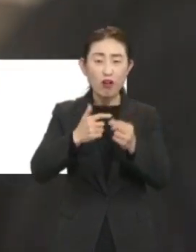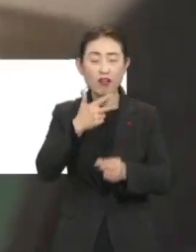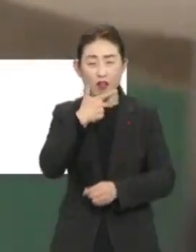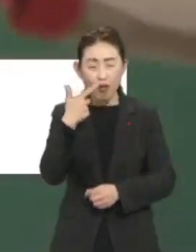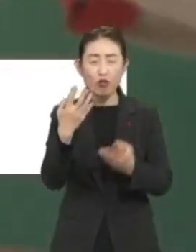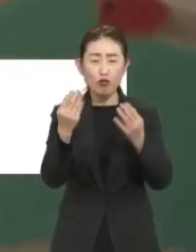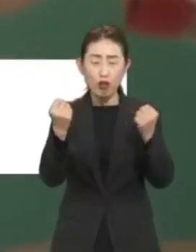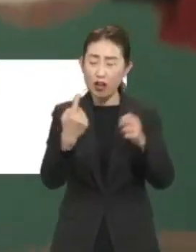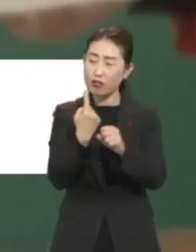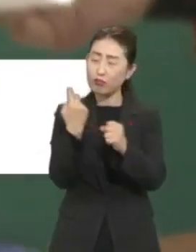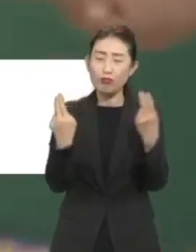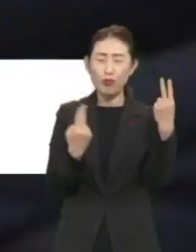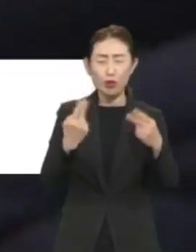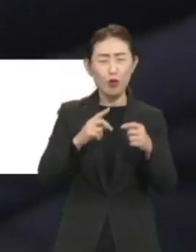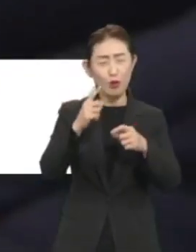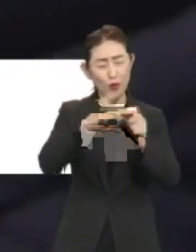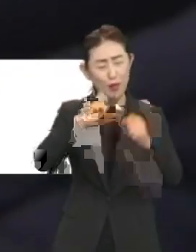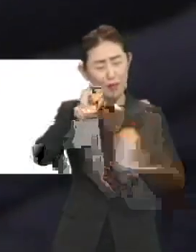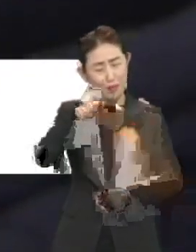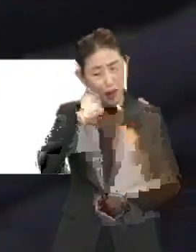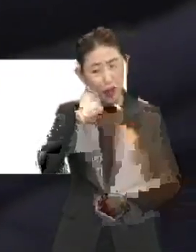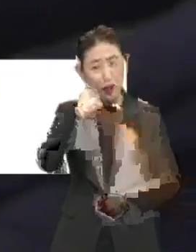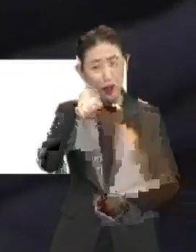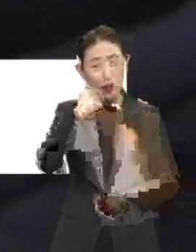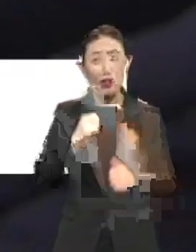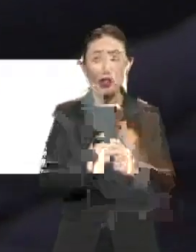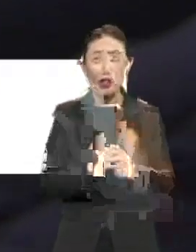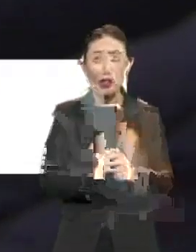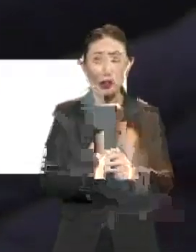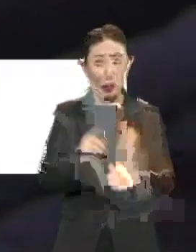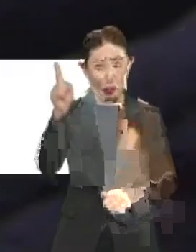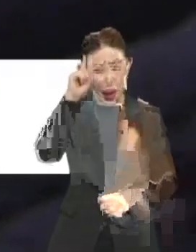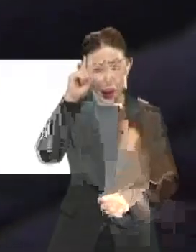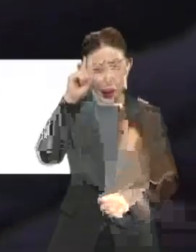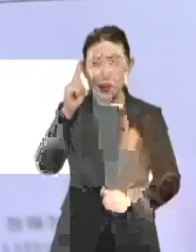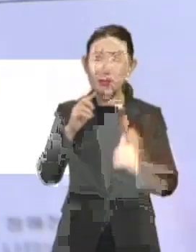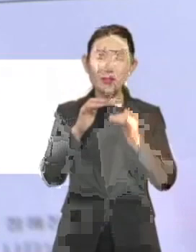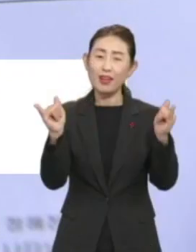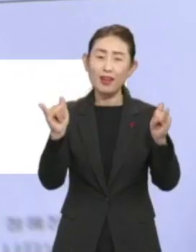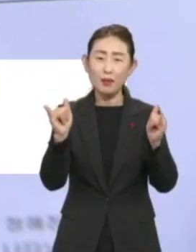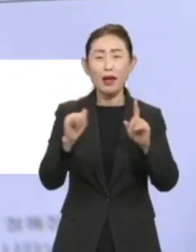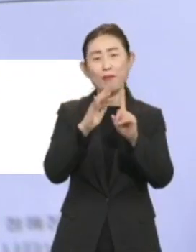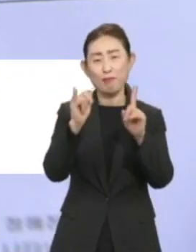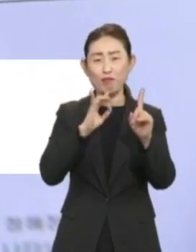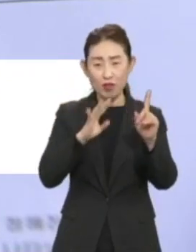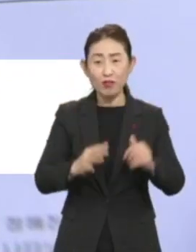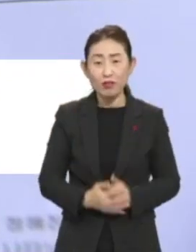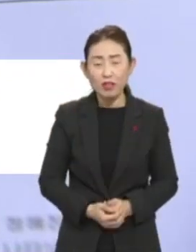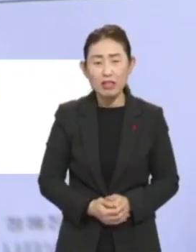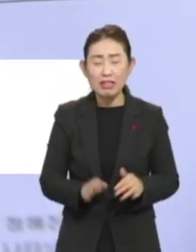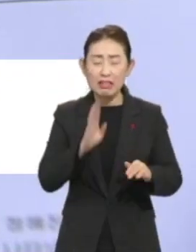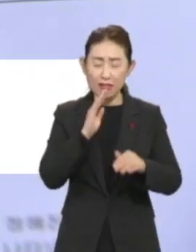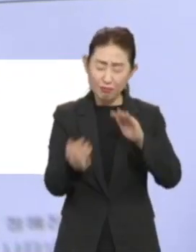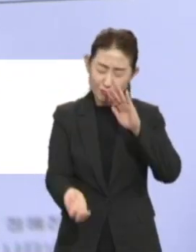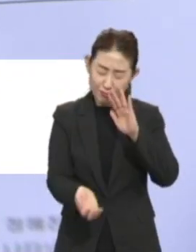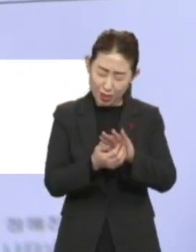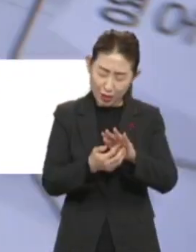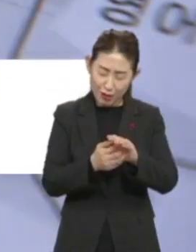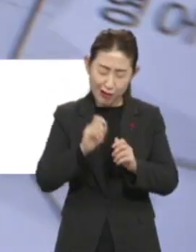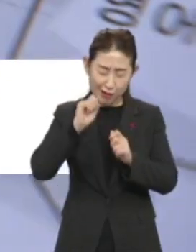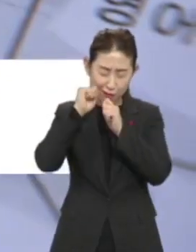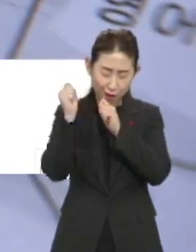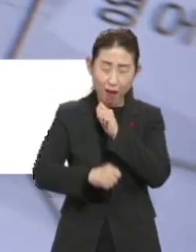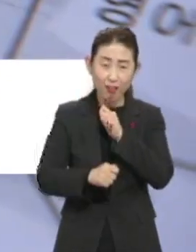영역 모두 지난해보다 까다롭게 출제되면서 수능 만점자가 단 한 명만 나오는 등 이번 수능은 역대급 불수능이